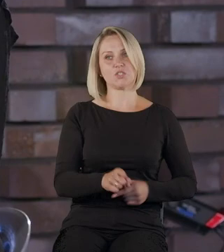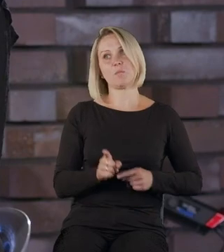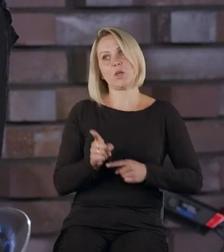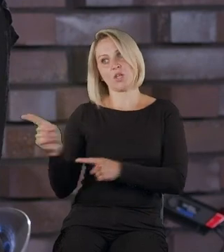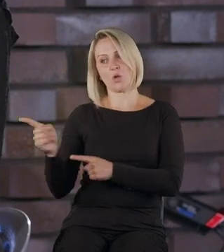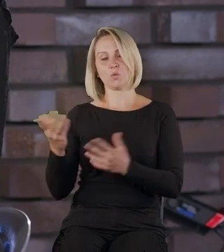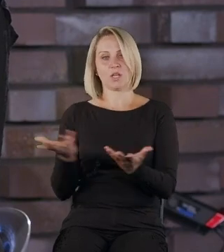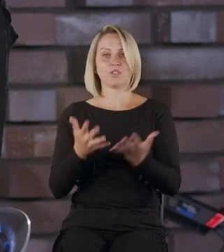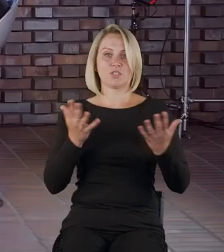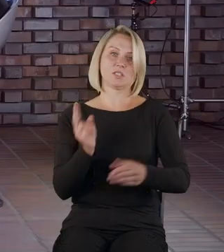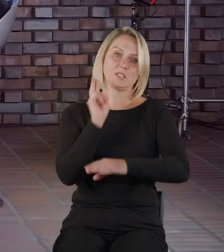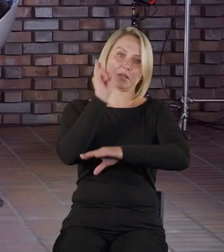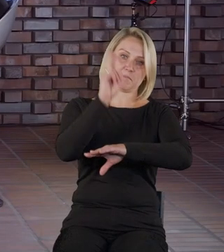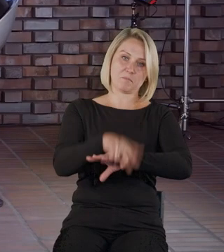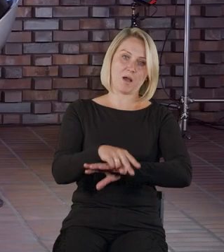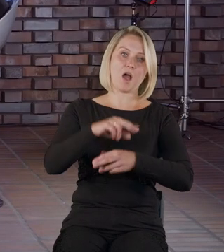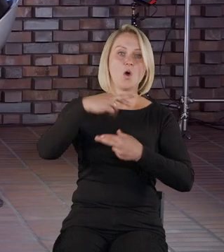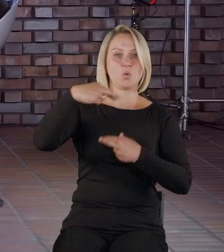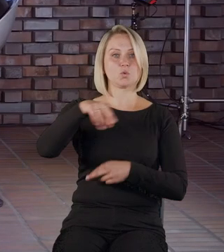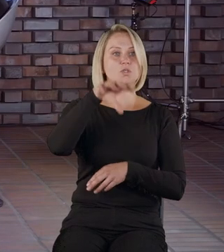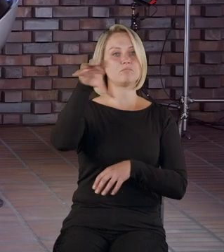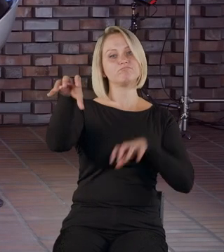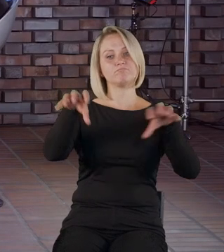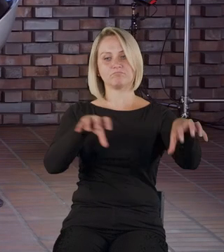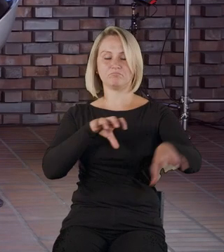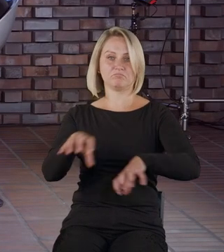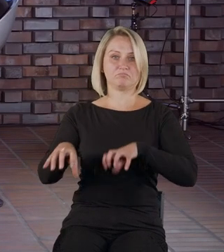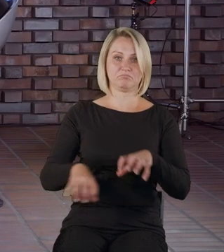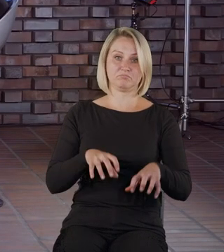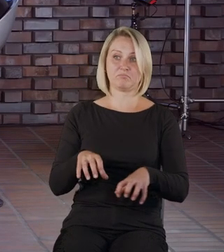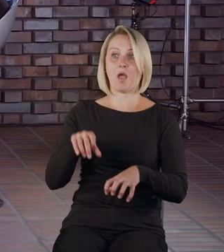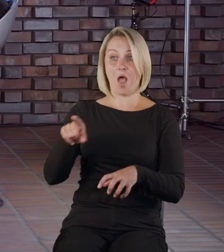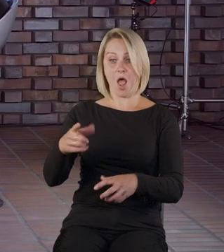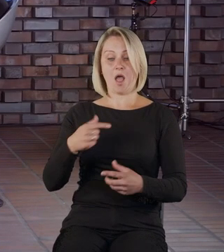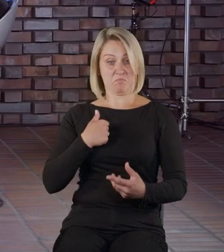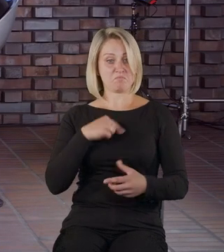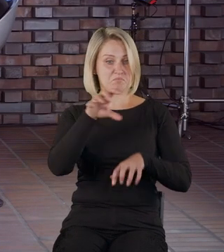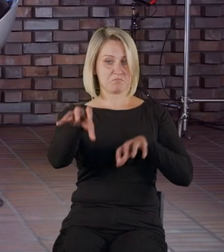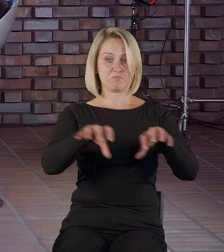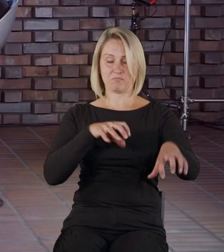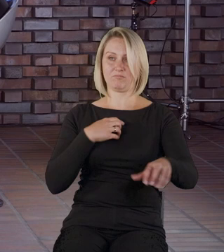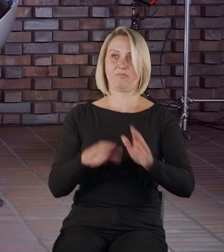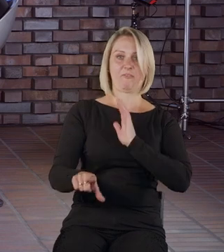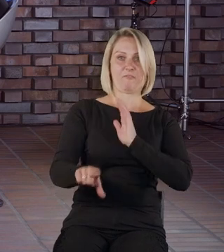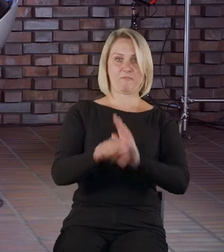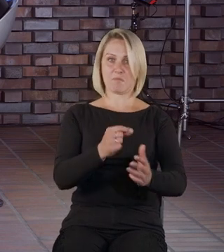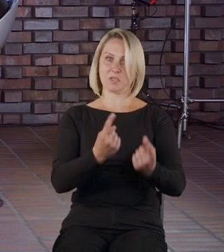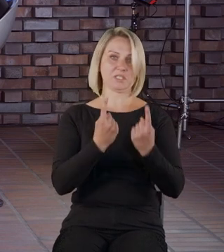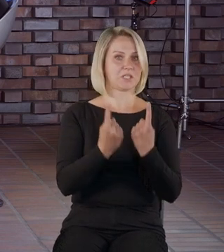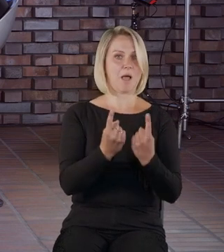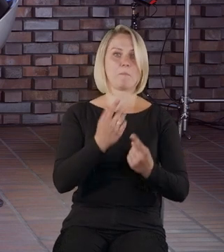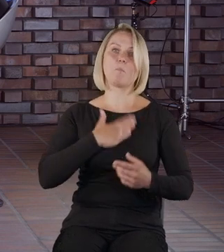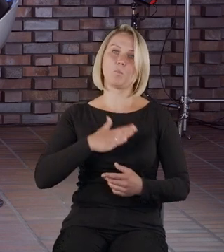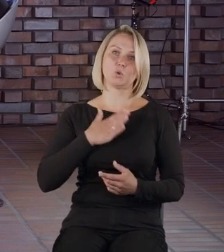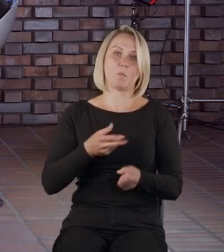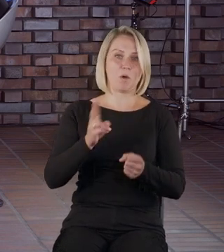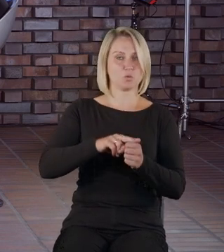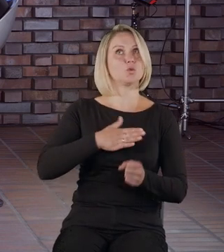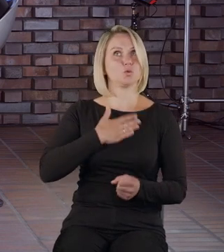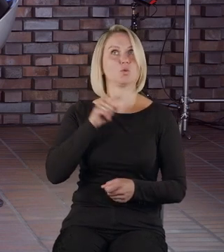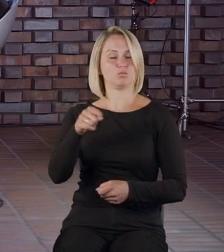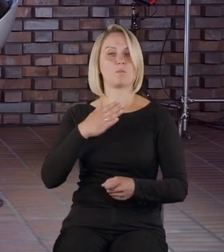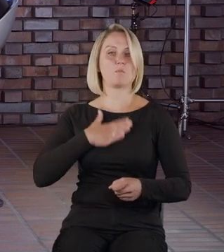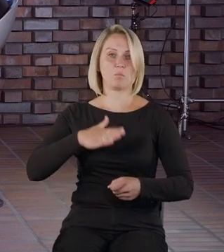różnych wydziałach, spośród których kandydat może wybrać ten, który jest dla niego najbardziej